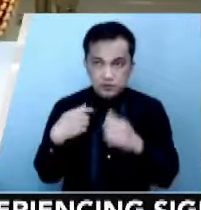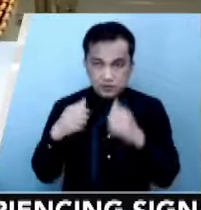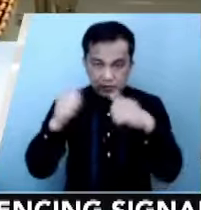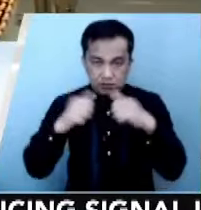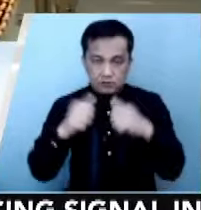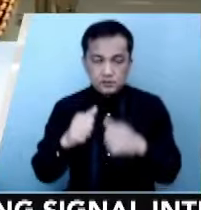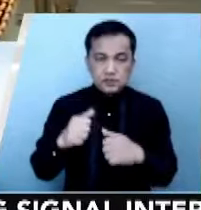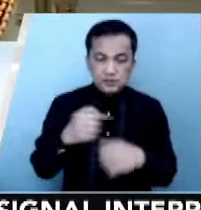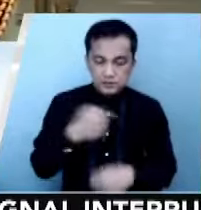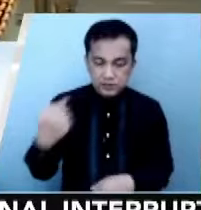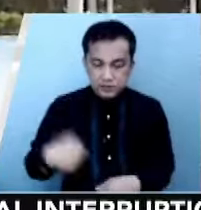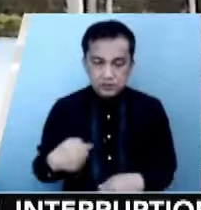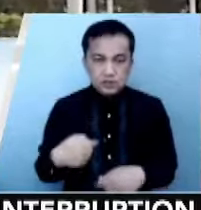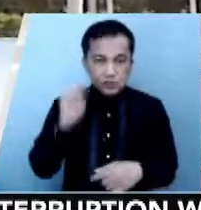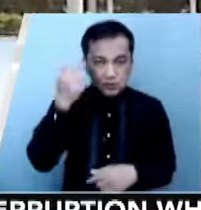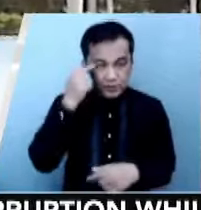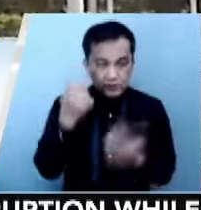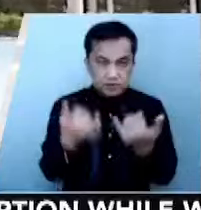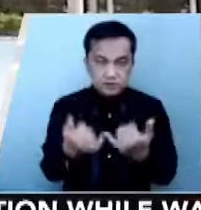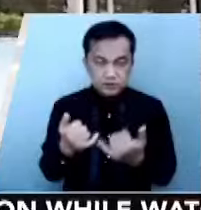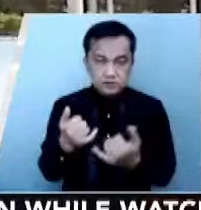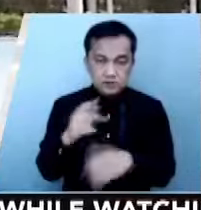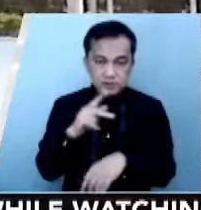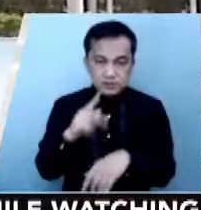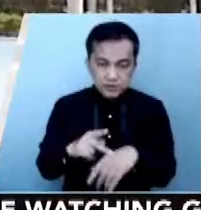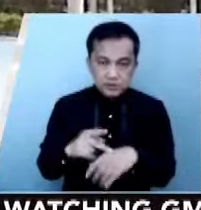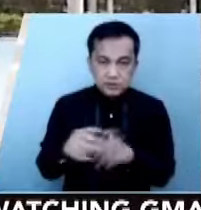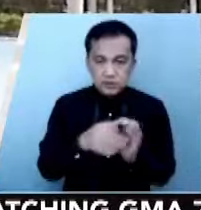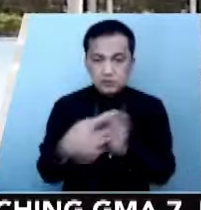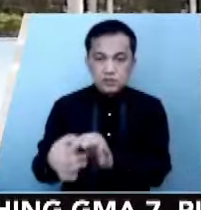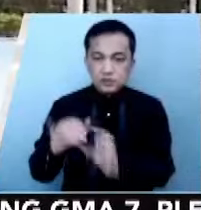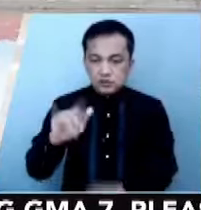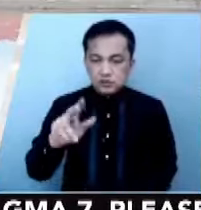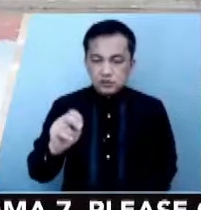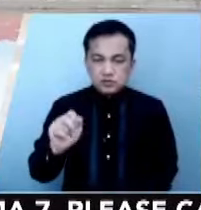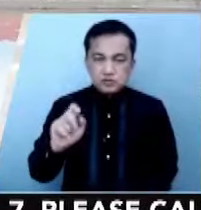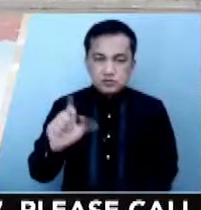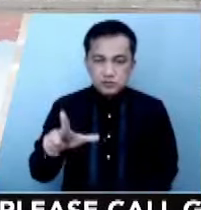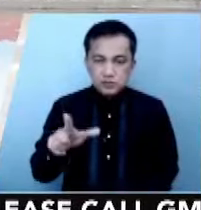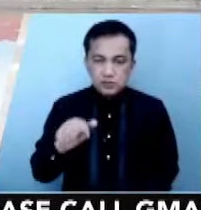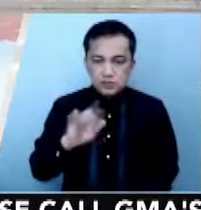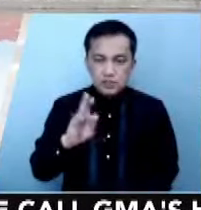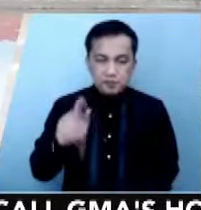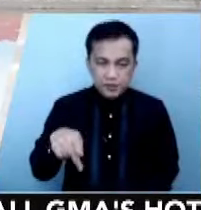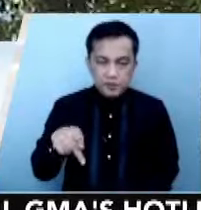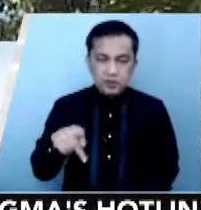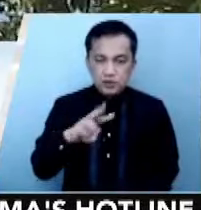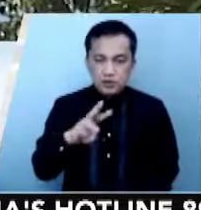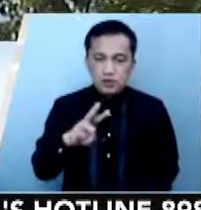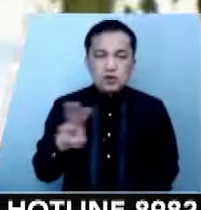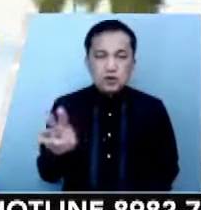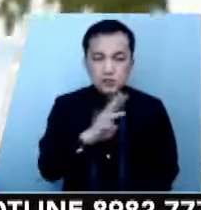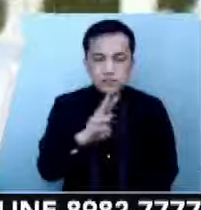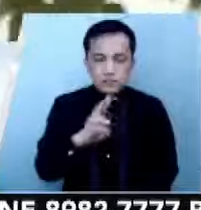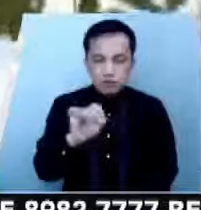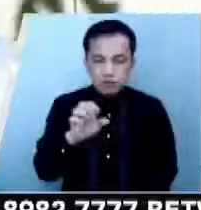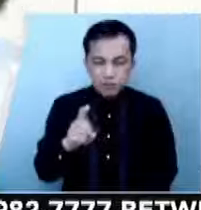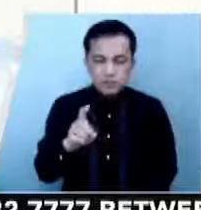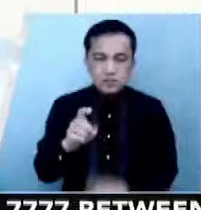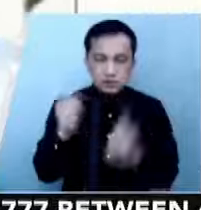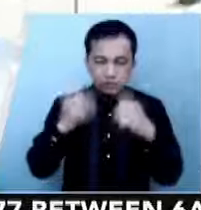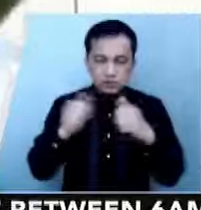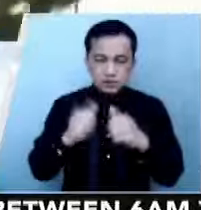kasalukuyang administrasyon kaugnay ng Ayungin Shoal. AFP Western Commando, Westcom umano ang nakipagkasundo na aprobado umano ng